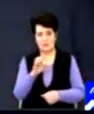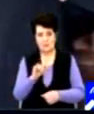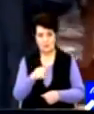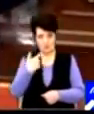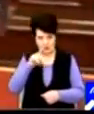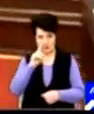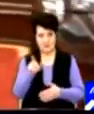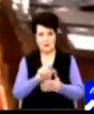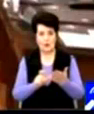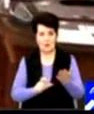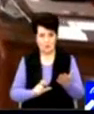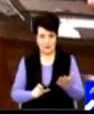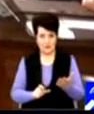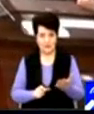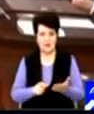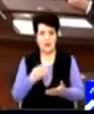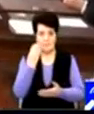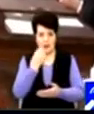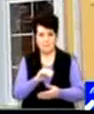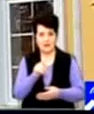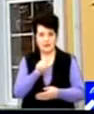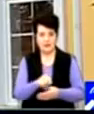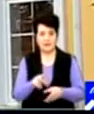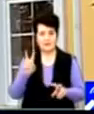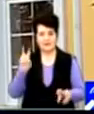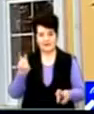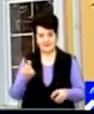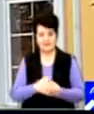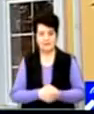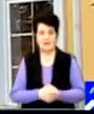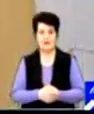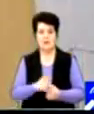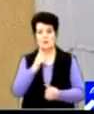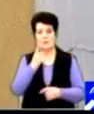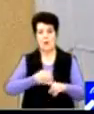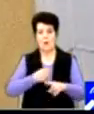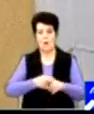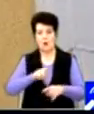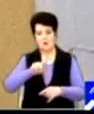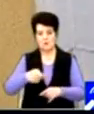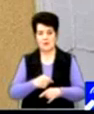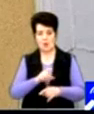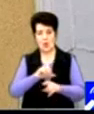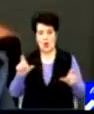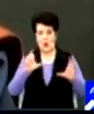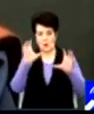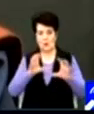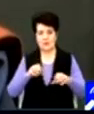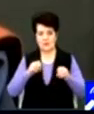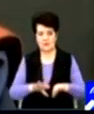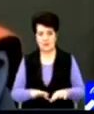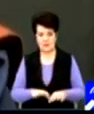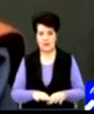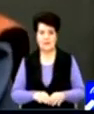citiți poezii, probabil că mai bine decât citiți texte. După o oră și jumătate de deliberări, Curtea Constituțională a decis.